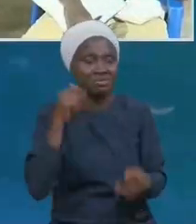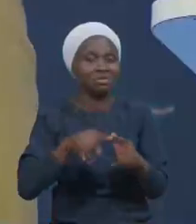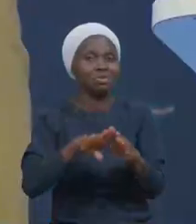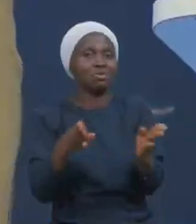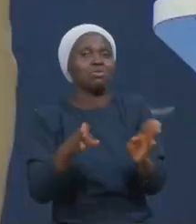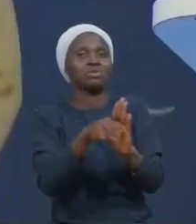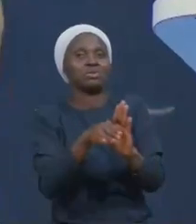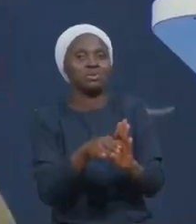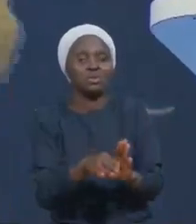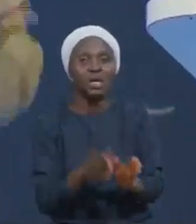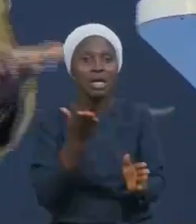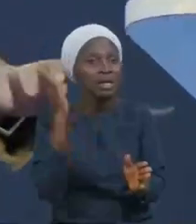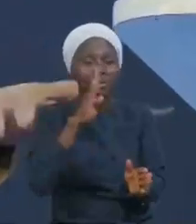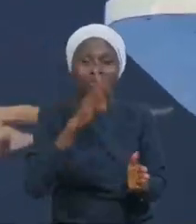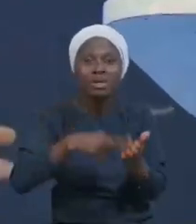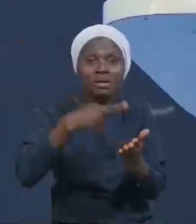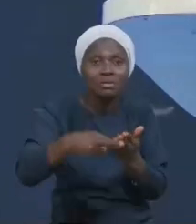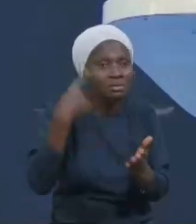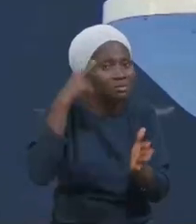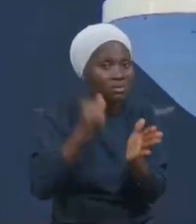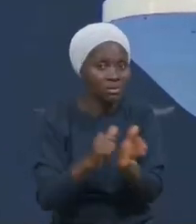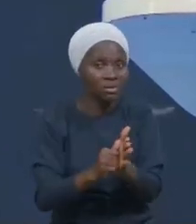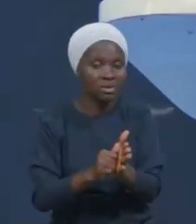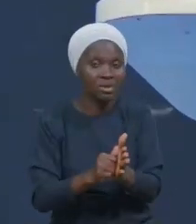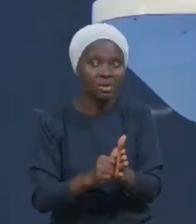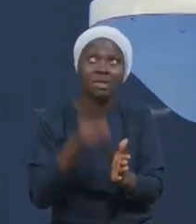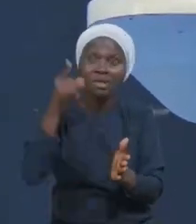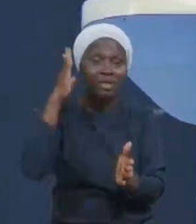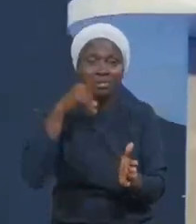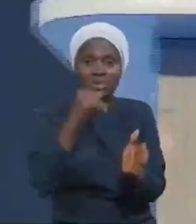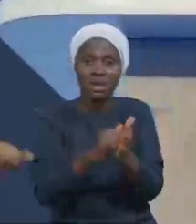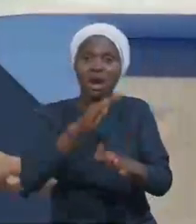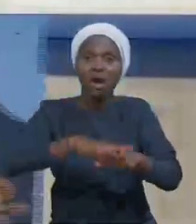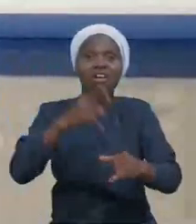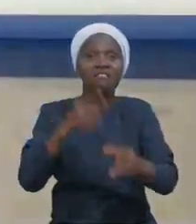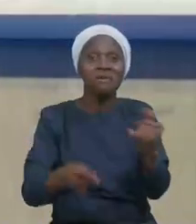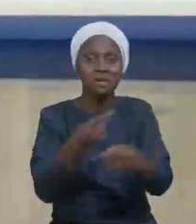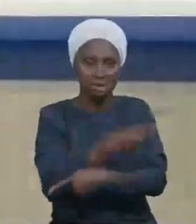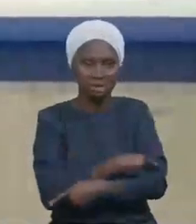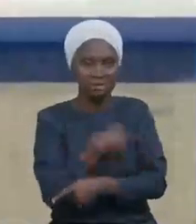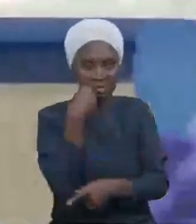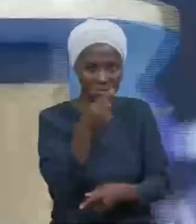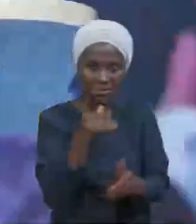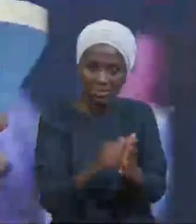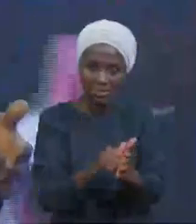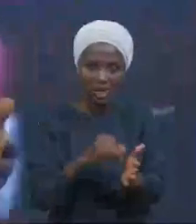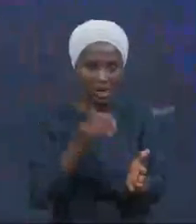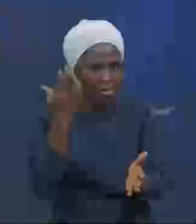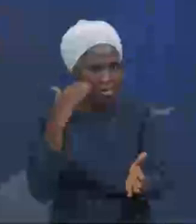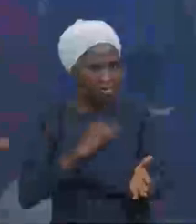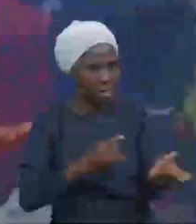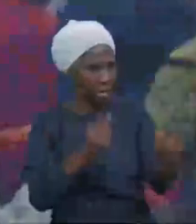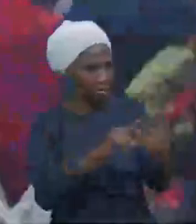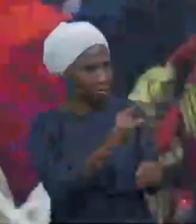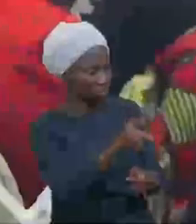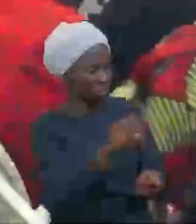cet acte. Il dira, au dernier jour, il dira, je suis venu à toi. Je voulais t'offrir le